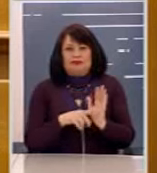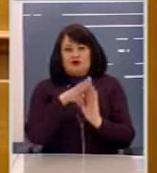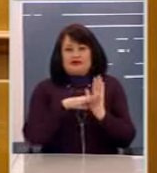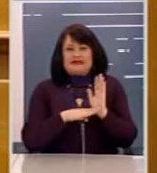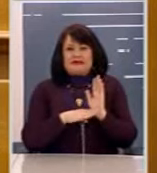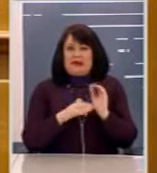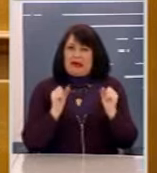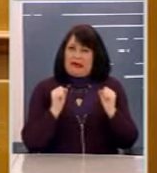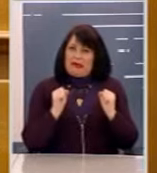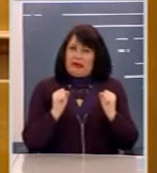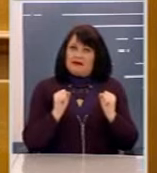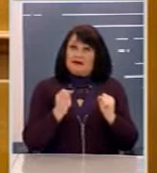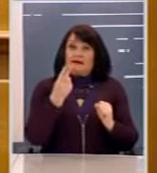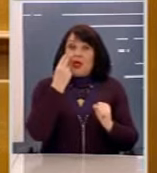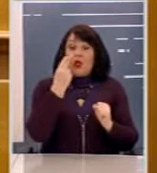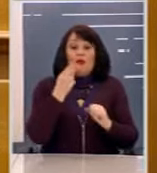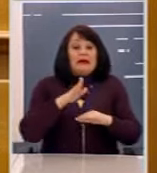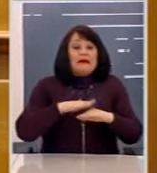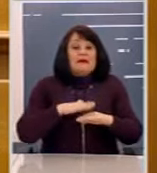τους μηχανισμούς